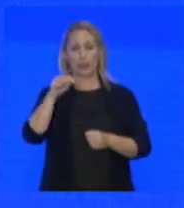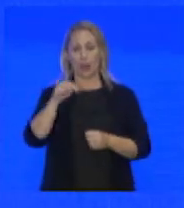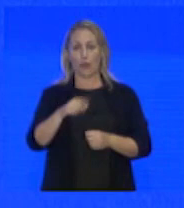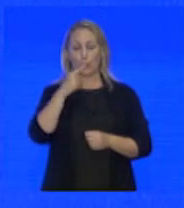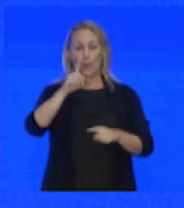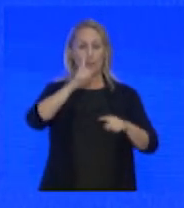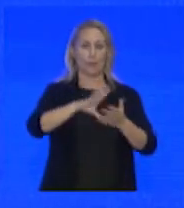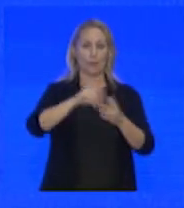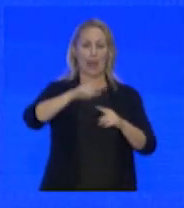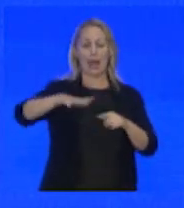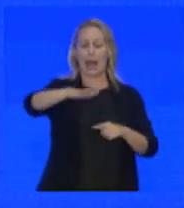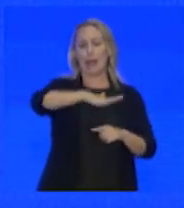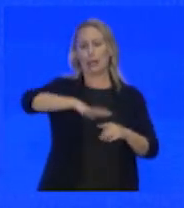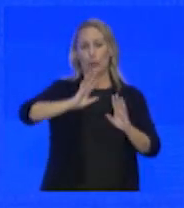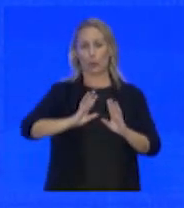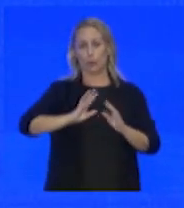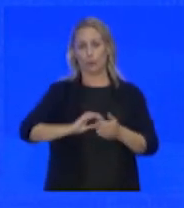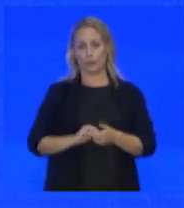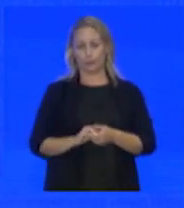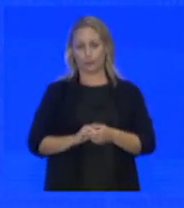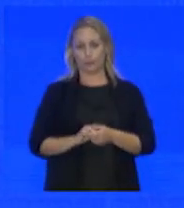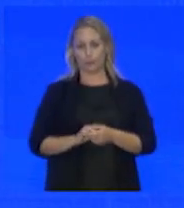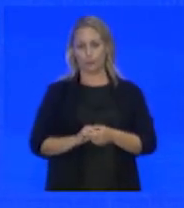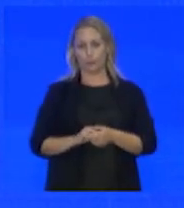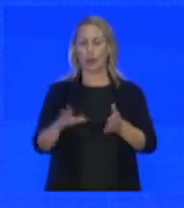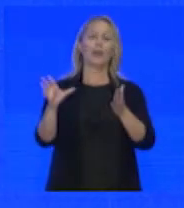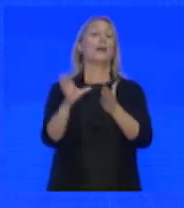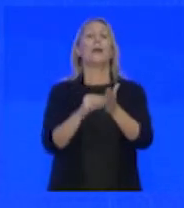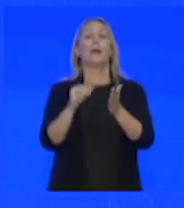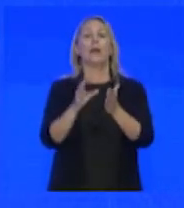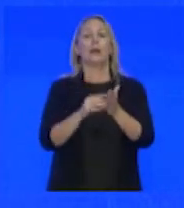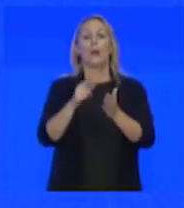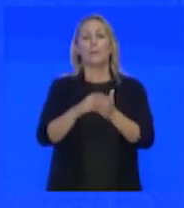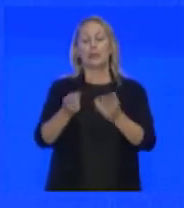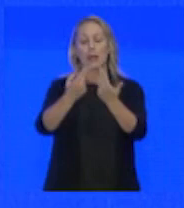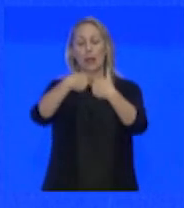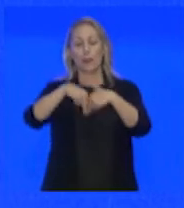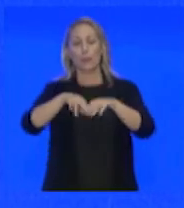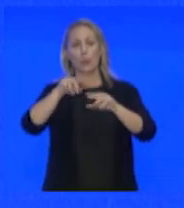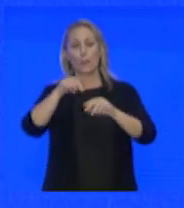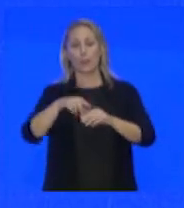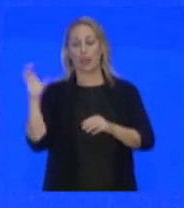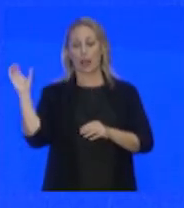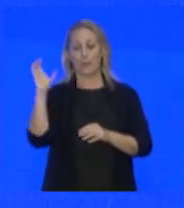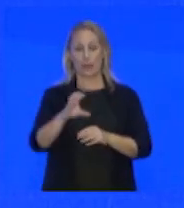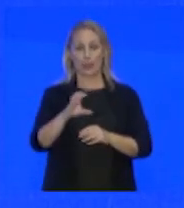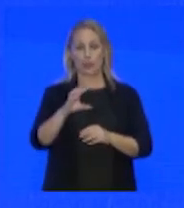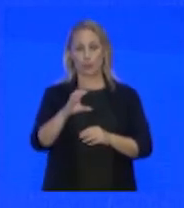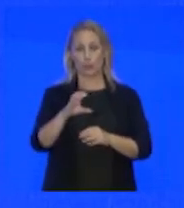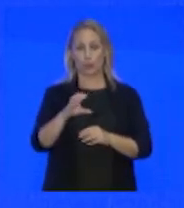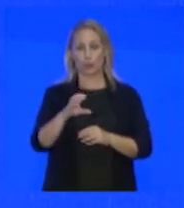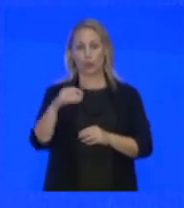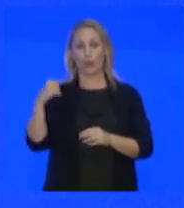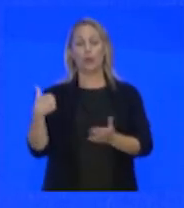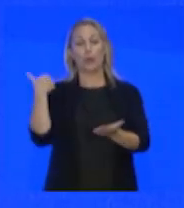εφικτό. Ένα παράδειγμα μόνο. Στην επόμενη Δημιουργική Επιτροπή Στρατηγικών Επενδύσεων θα